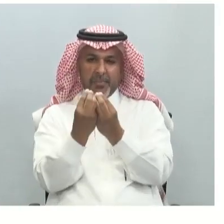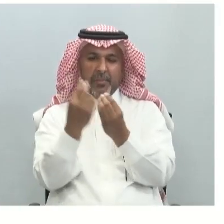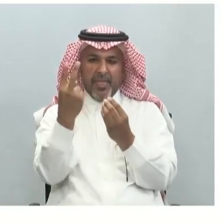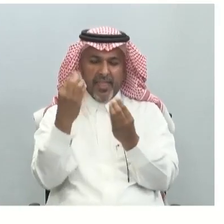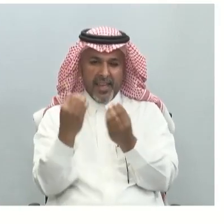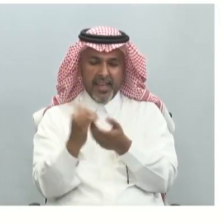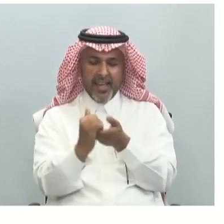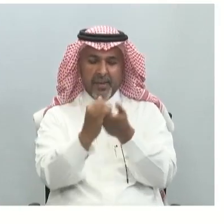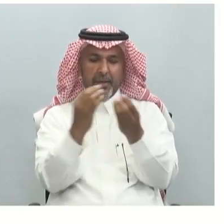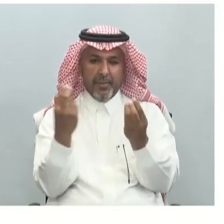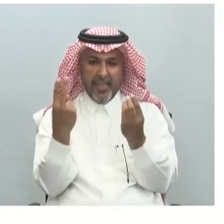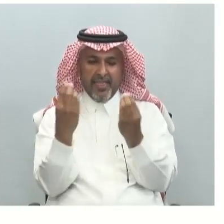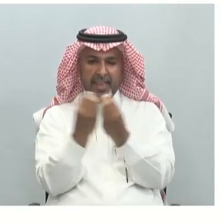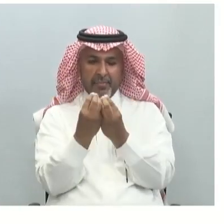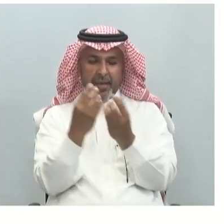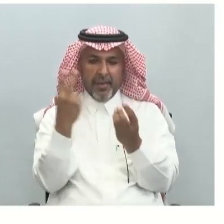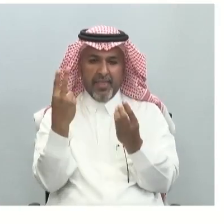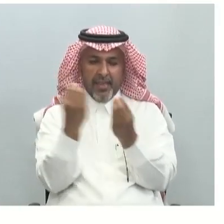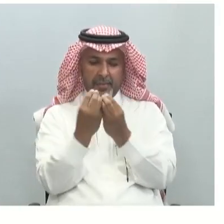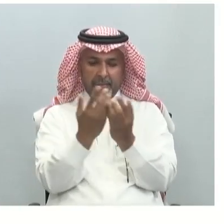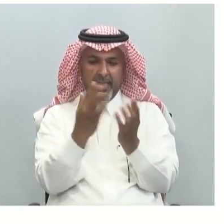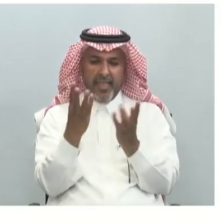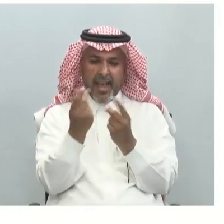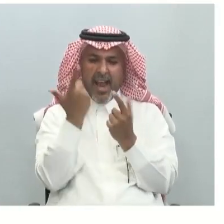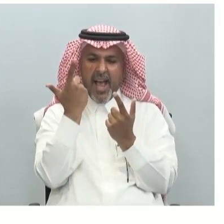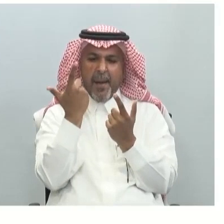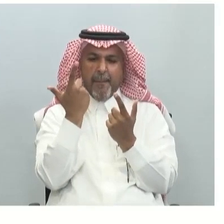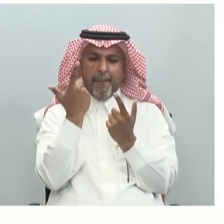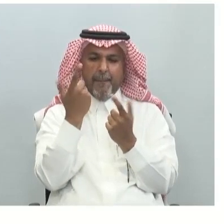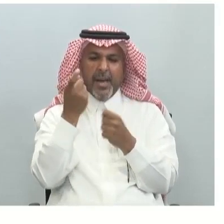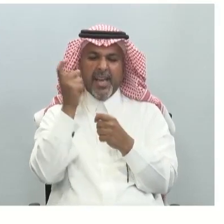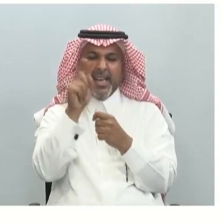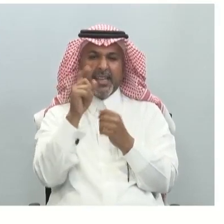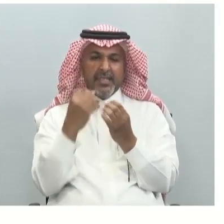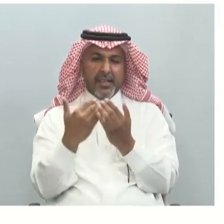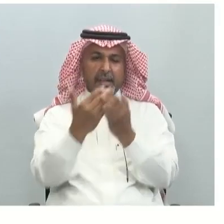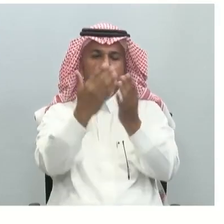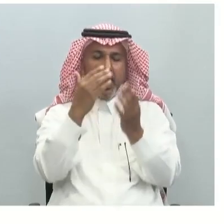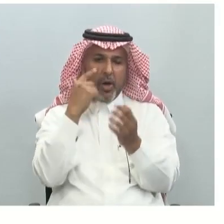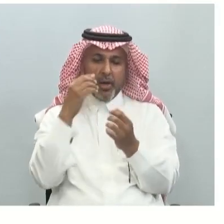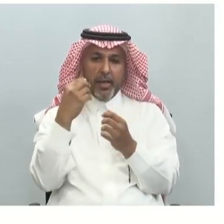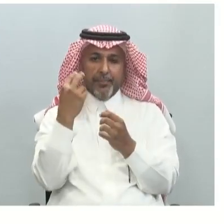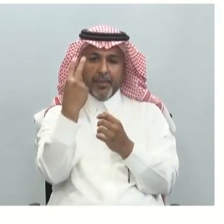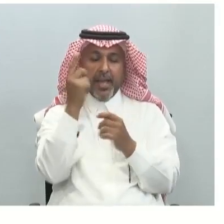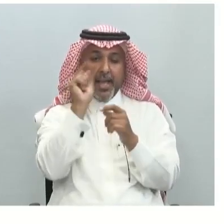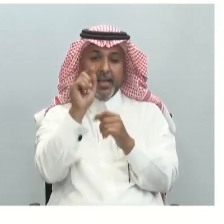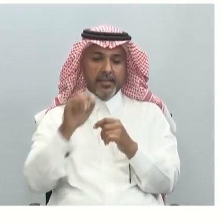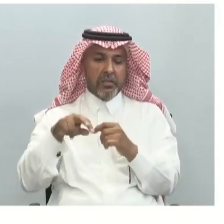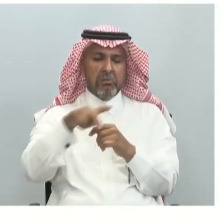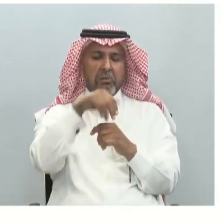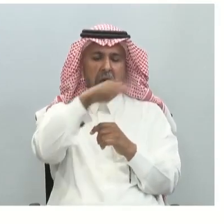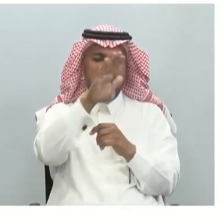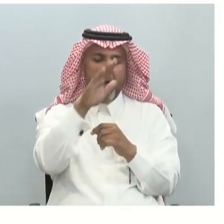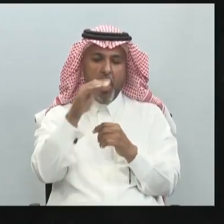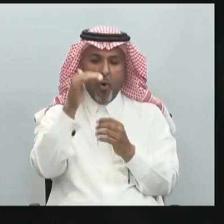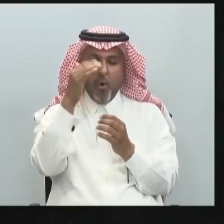منهم اكس مجموعه اكتب عدد الاشخاص الباقيين على صوره جمع انا